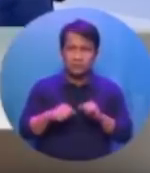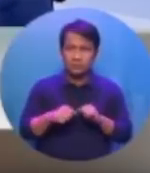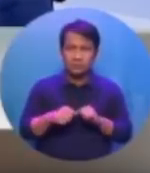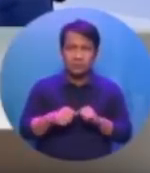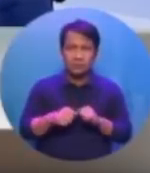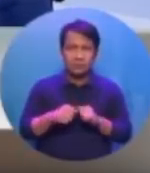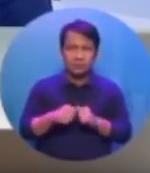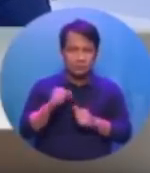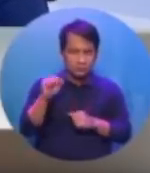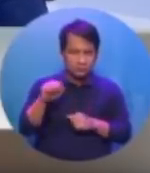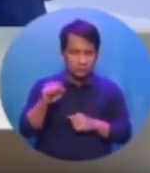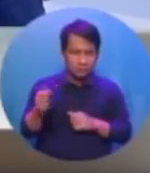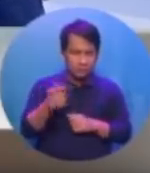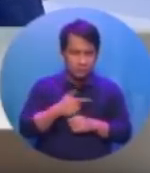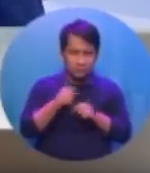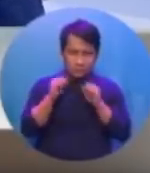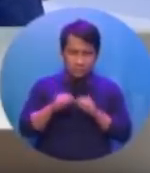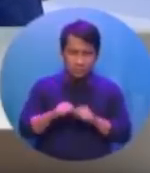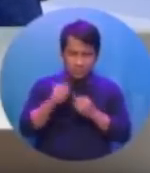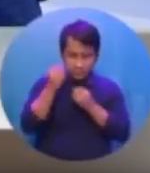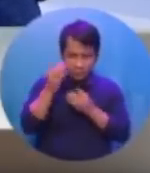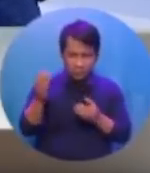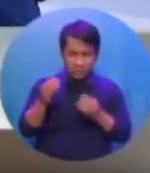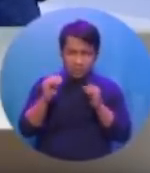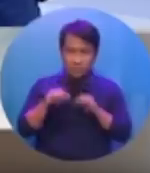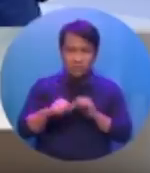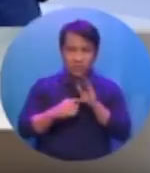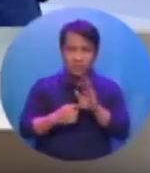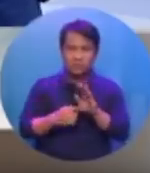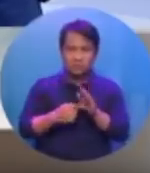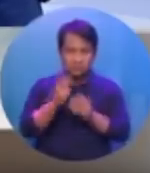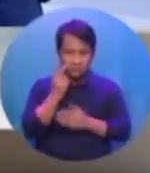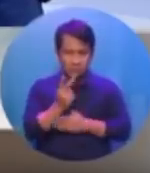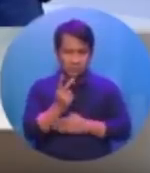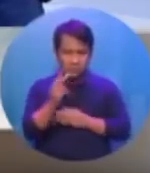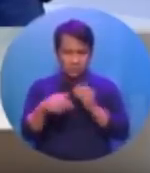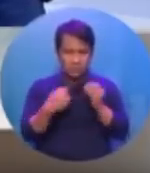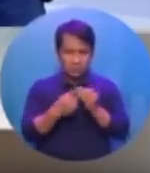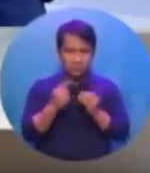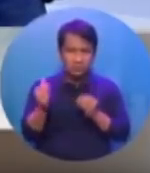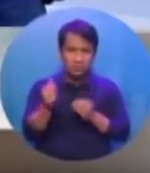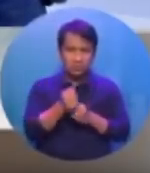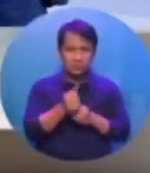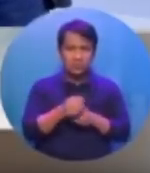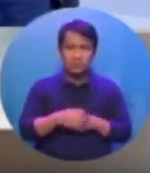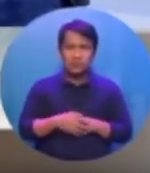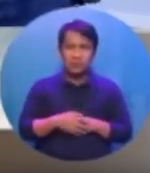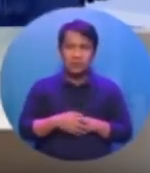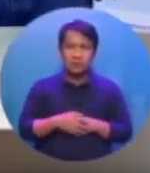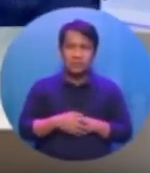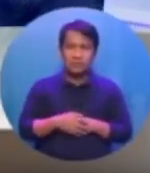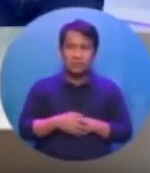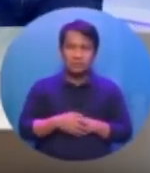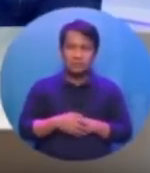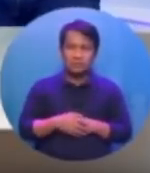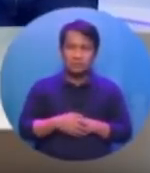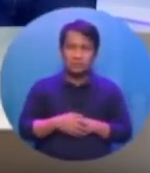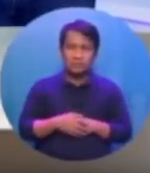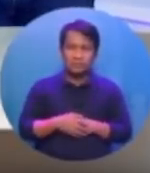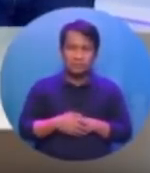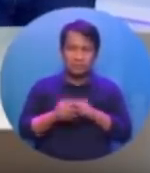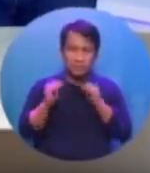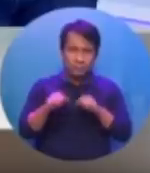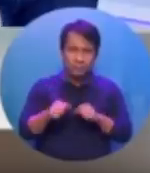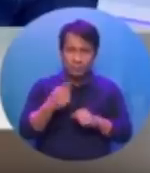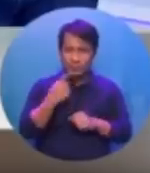madam? Yes, sir. Okay. Pwede siguro, sir. Pwede. Pero titingnan lang muna namin, sir, ha? Titingnan mas ba? Mabuti talaga kung ang nanay,